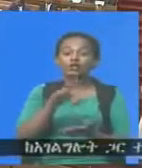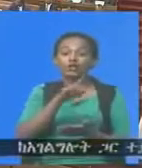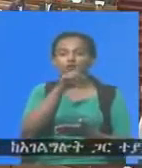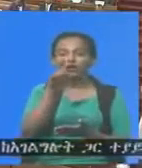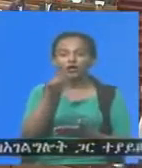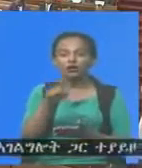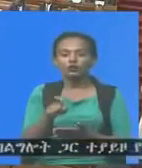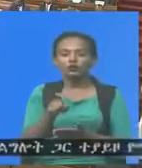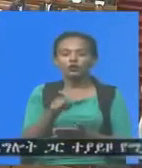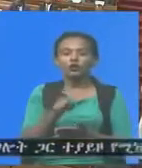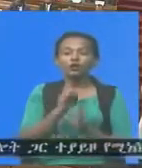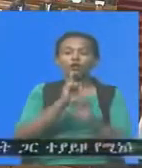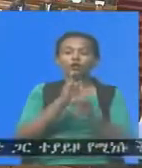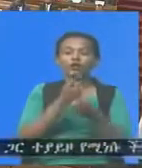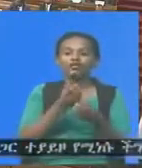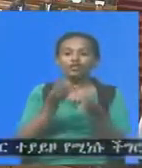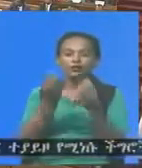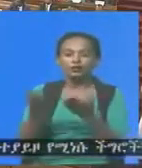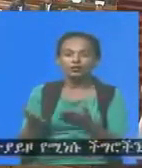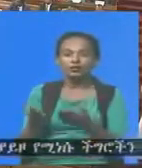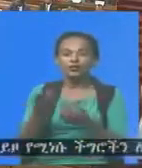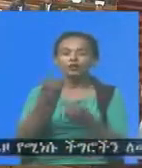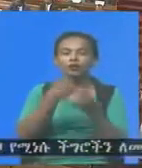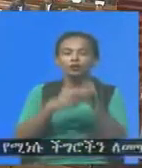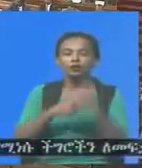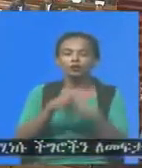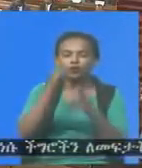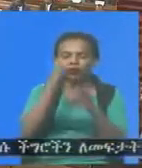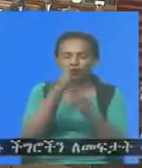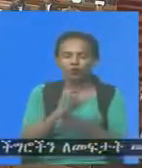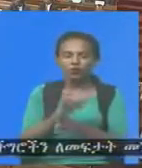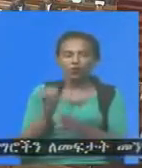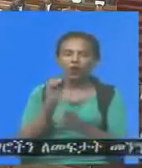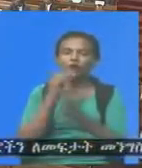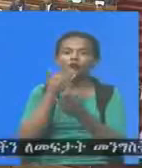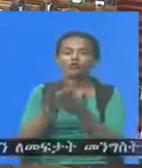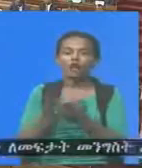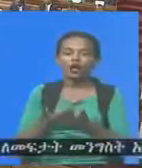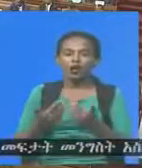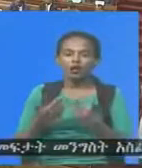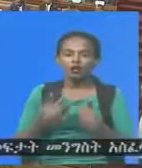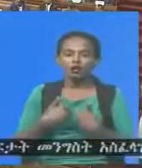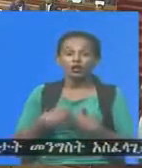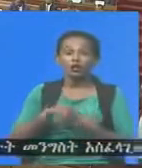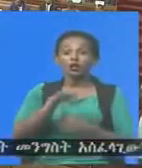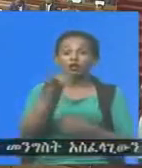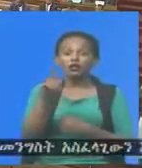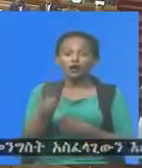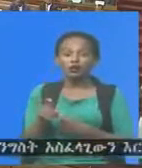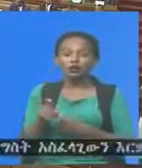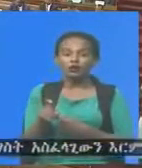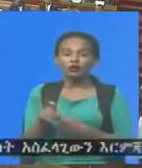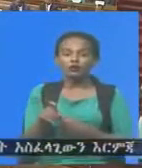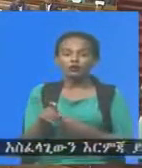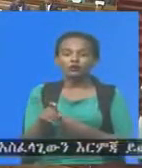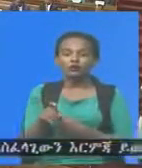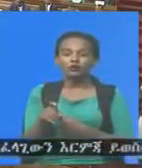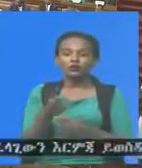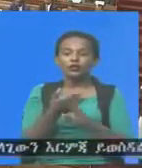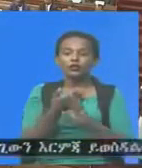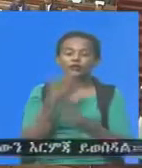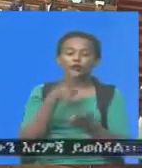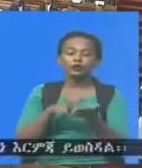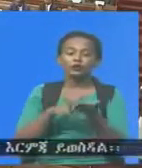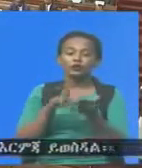ጥያቄዎች መልስ ለመስጠት በመምጣቶ ክብርና ምስጋና አለኝ። ጥያቄውን በቀደም በተነሱት